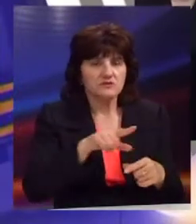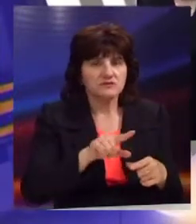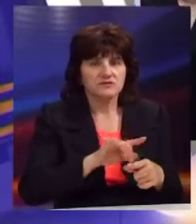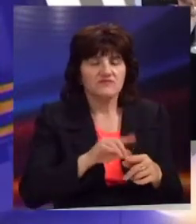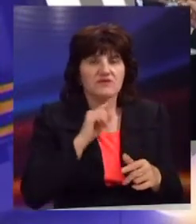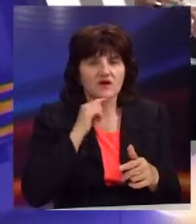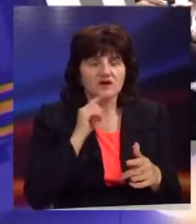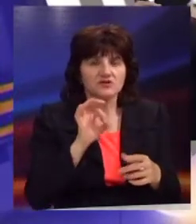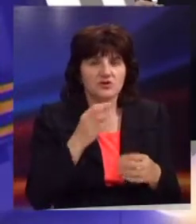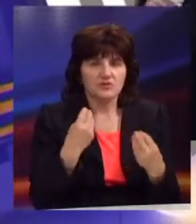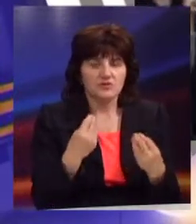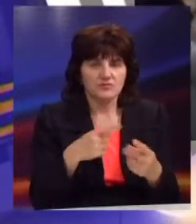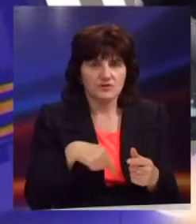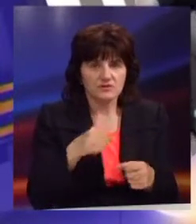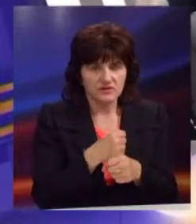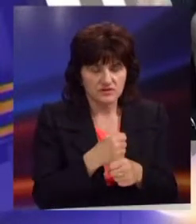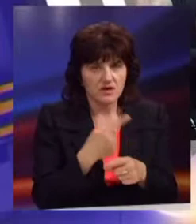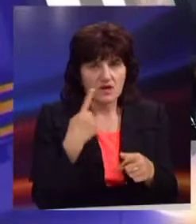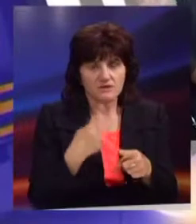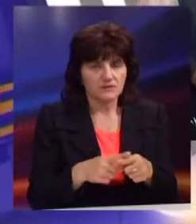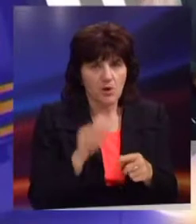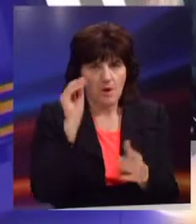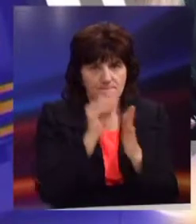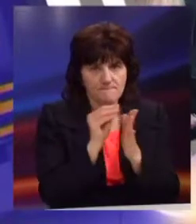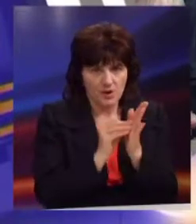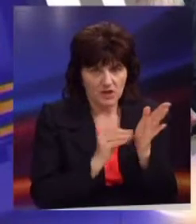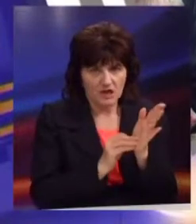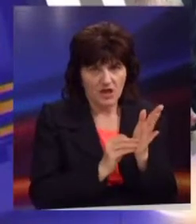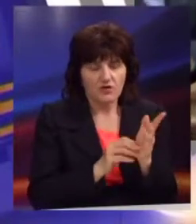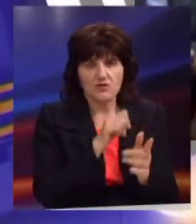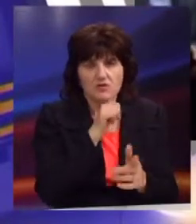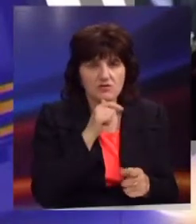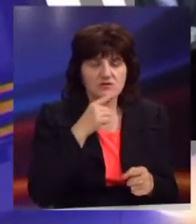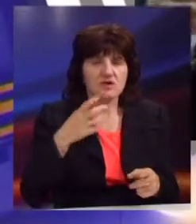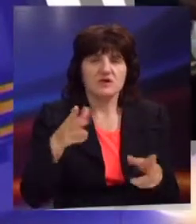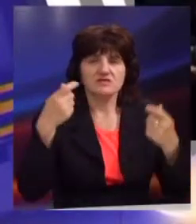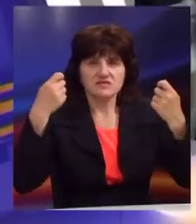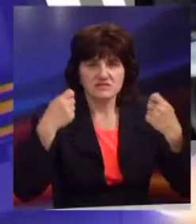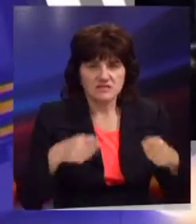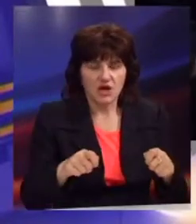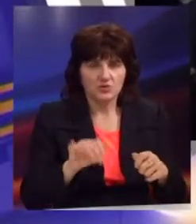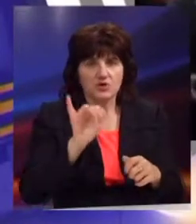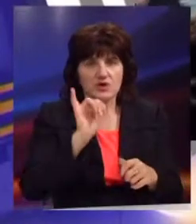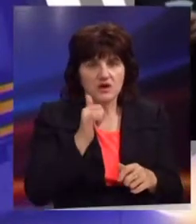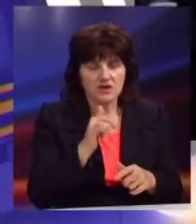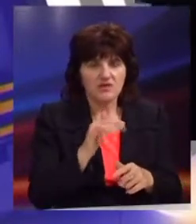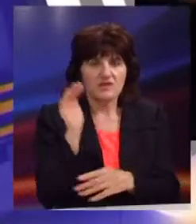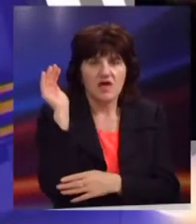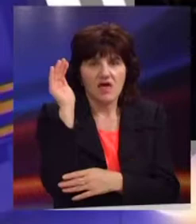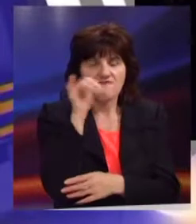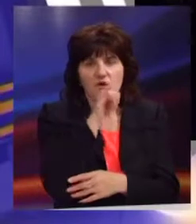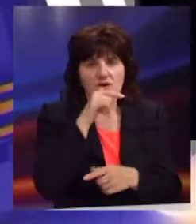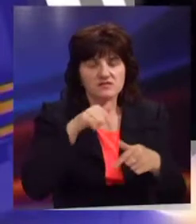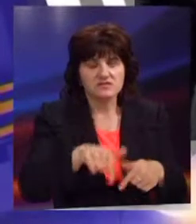renomirane marketinške agencije Strategic Marketing i na osnovu čijih podataka se dolazi do nedvosmislenog zaključka da je Infoblok